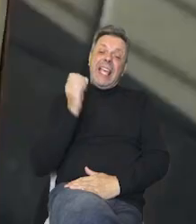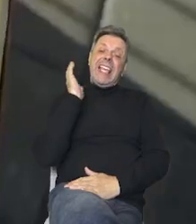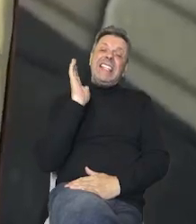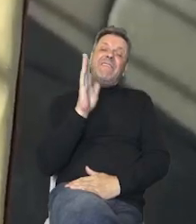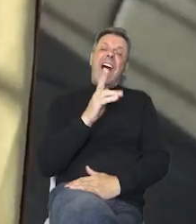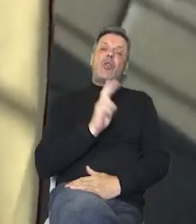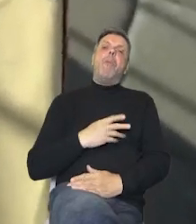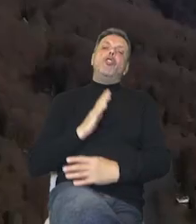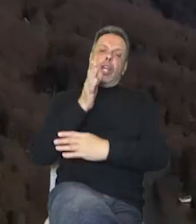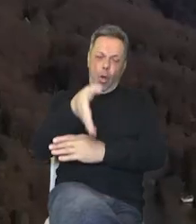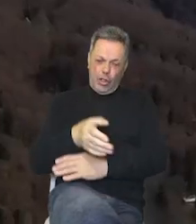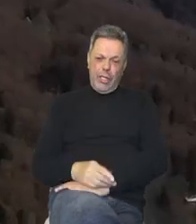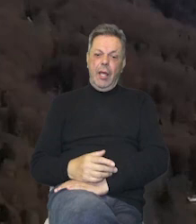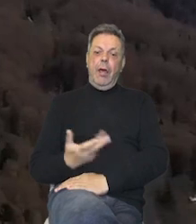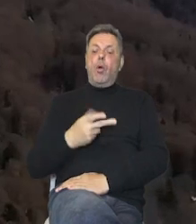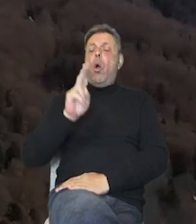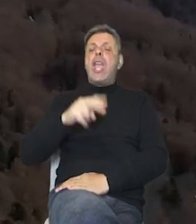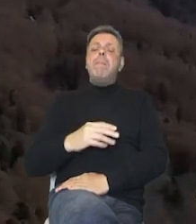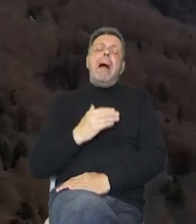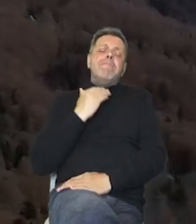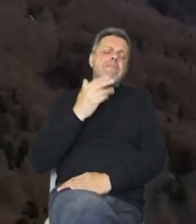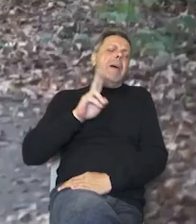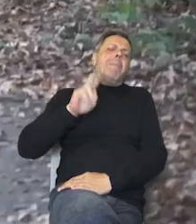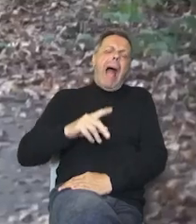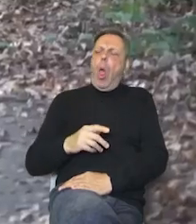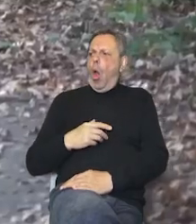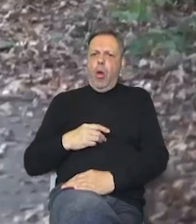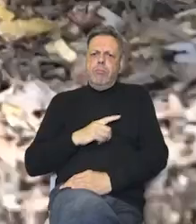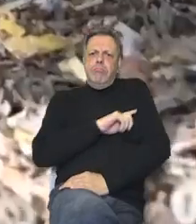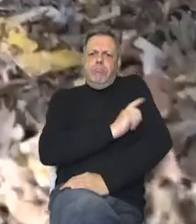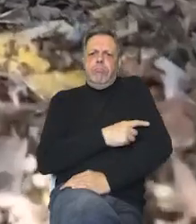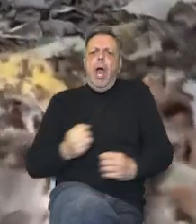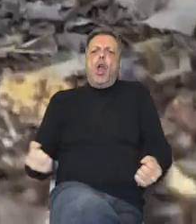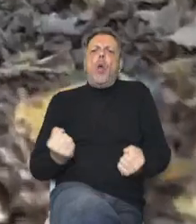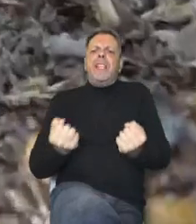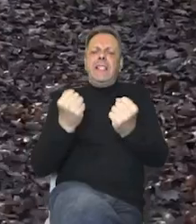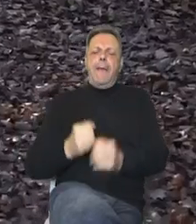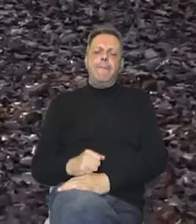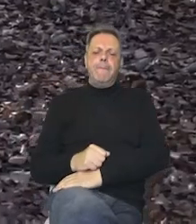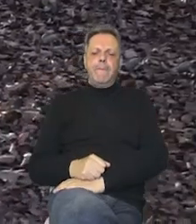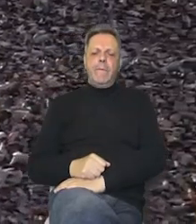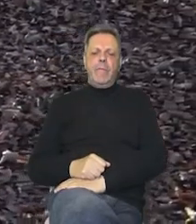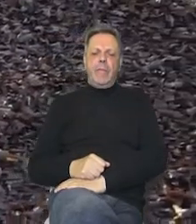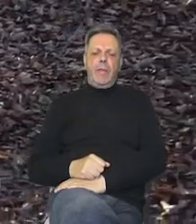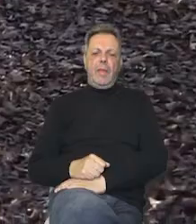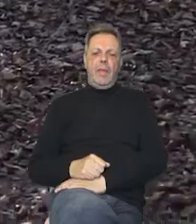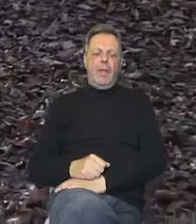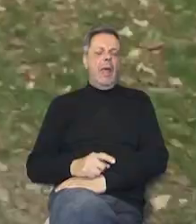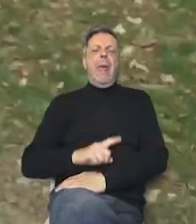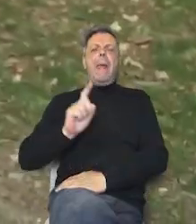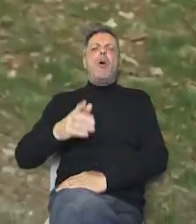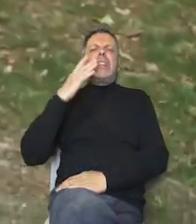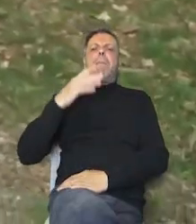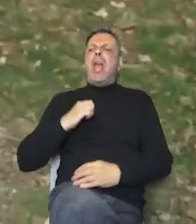može ići tko ima barem malo kondicije, jel tako? Tako je, da. Gledajte, zašto može... Ne mora se ići prije toga u teretanu,